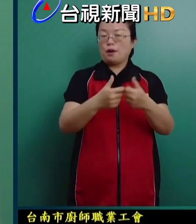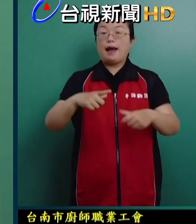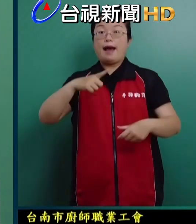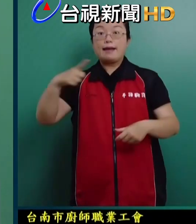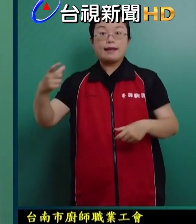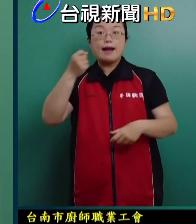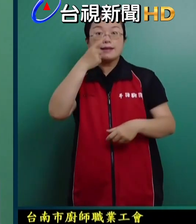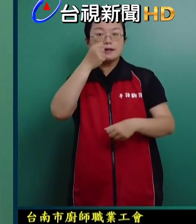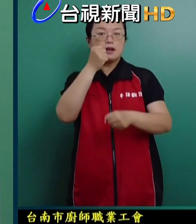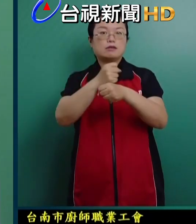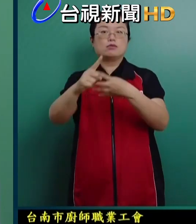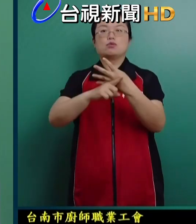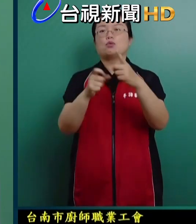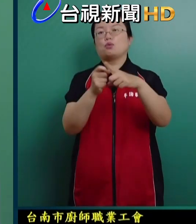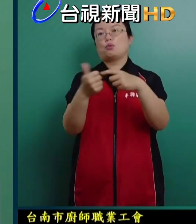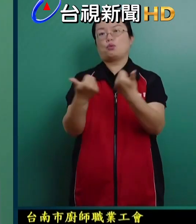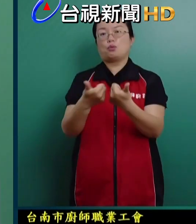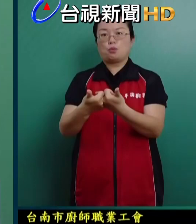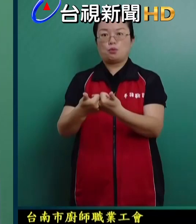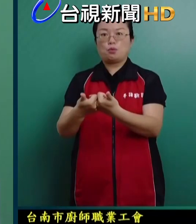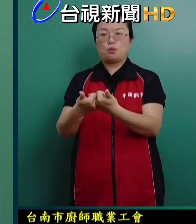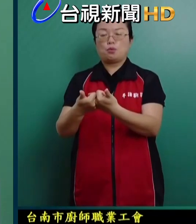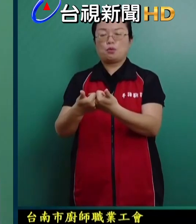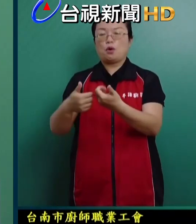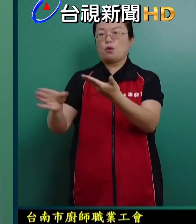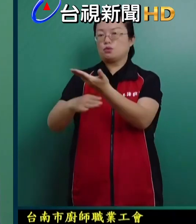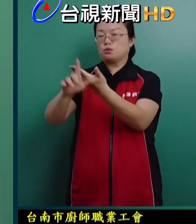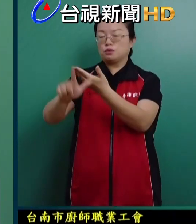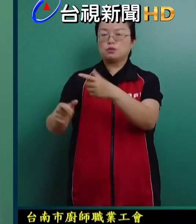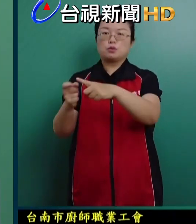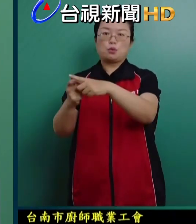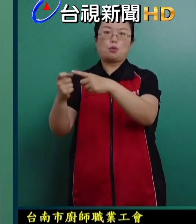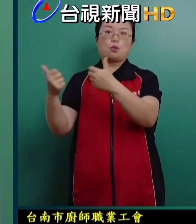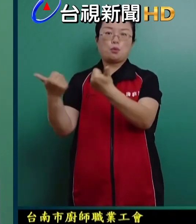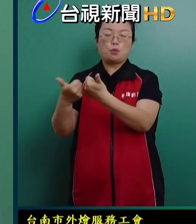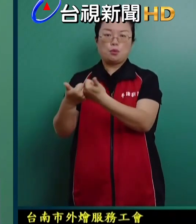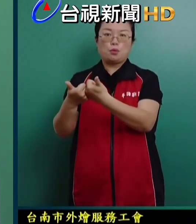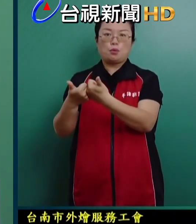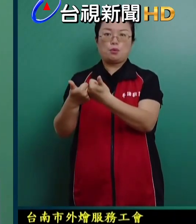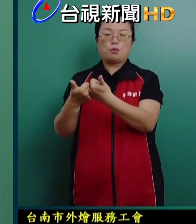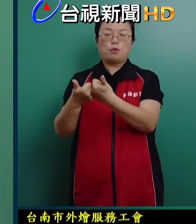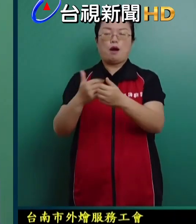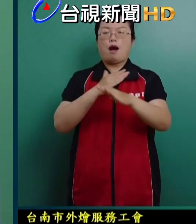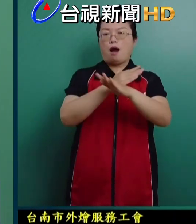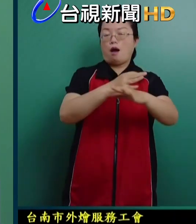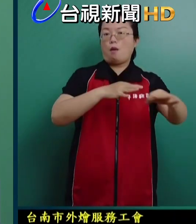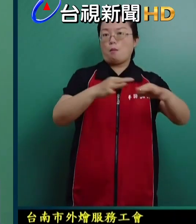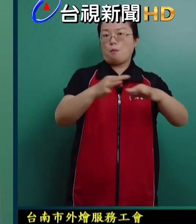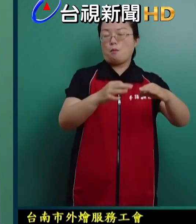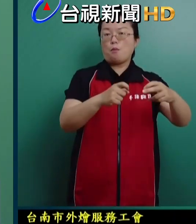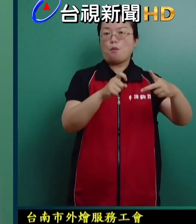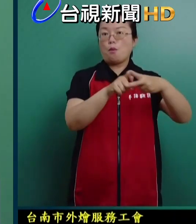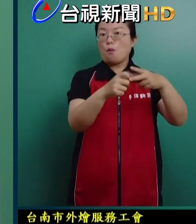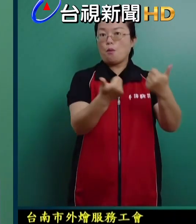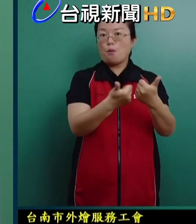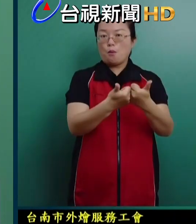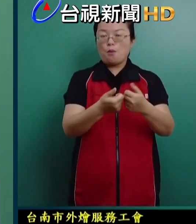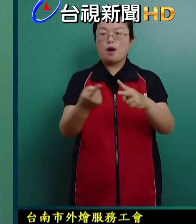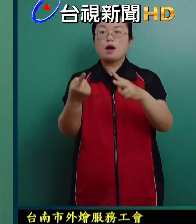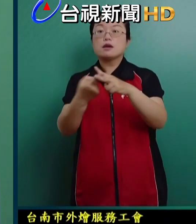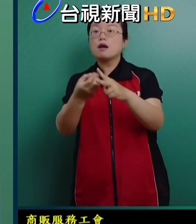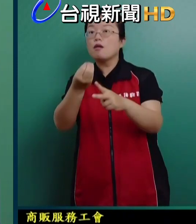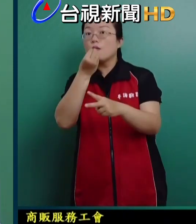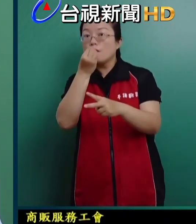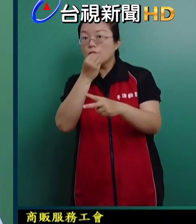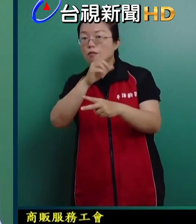餐饮业职业工会，大台南厨师业职业工会，大台南摊贩业职业工会，大台南小吃业职业工